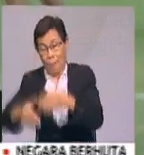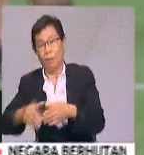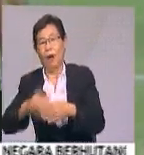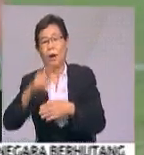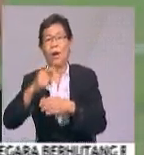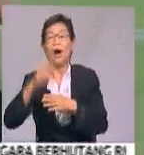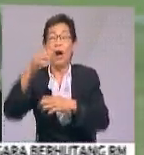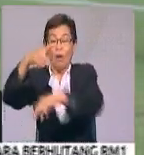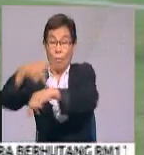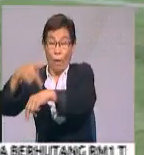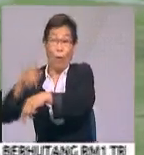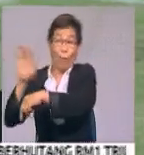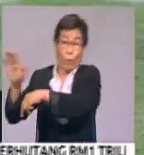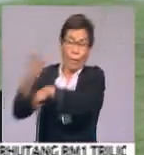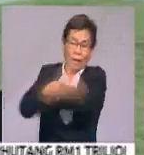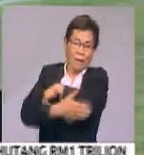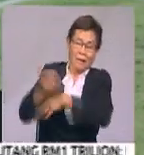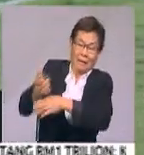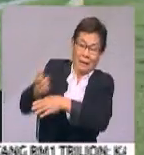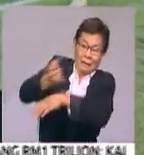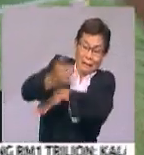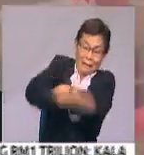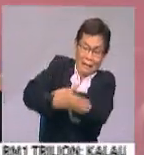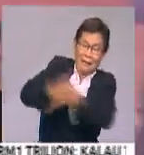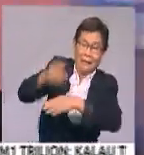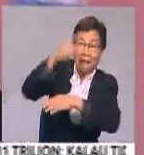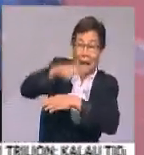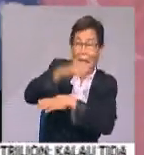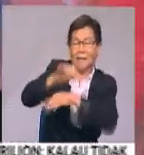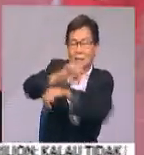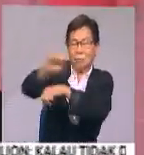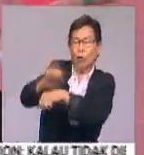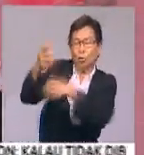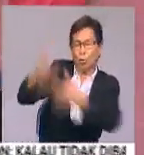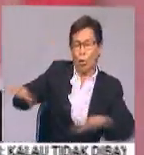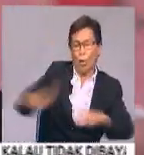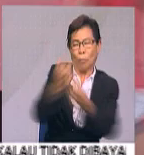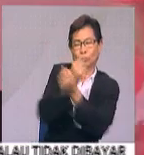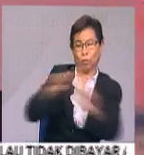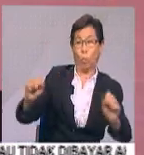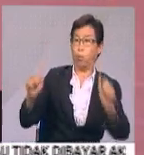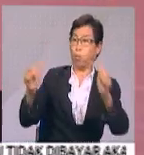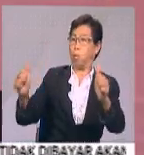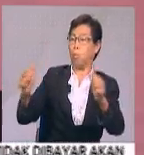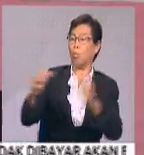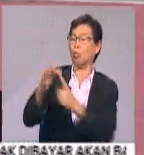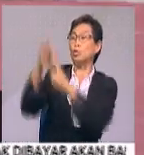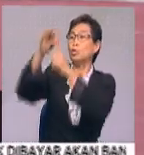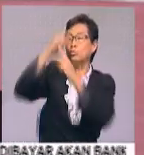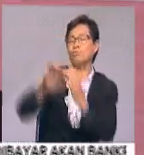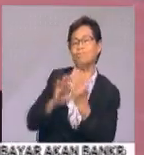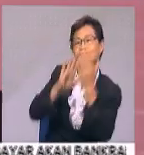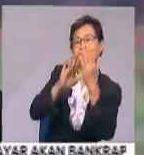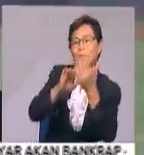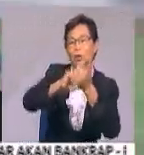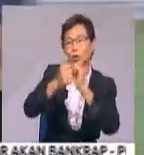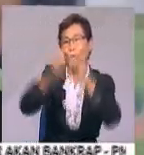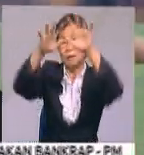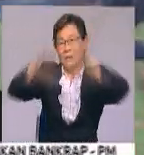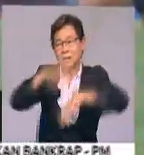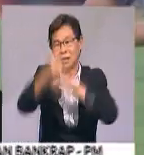rumah tahun ini Filipina dan negara jiran Thailand serta Singapura telah membuat persediaan rapi khusus bagi menghadapi sukan